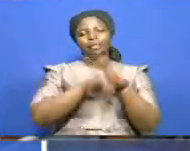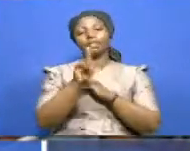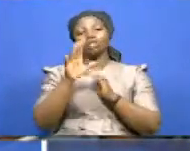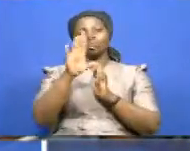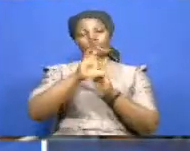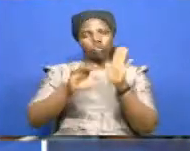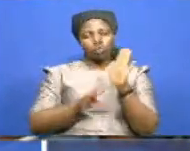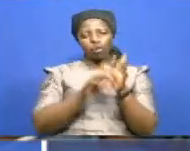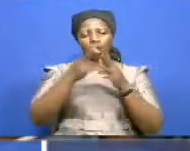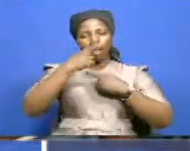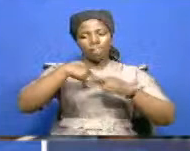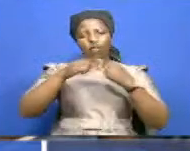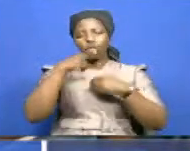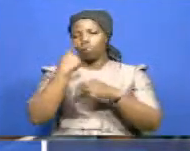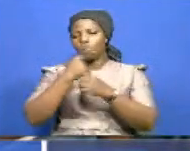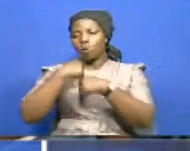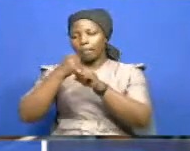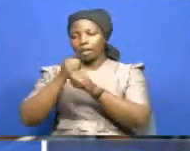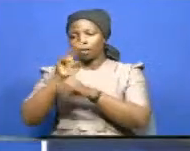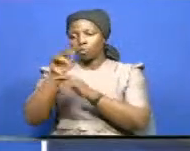the 2010 Constitution.